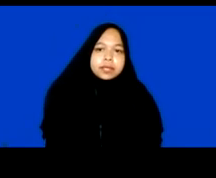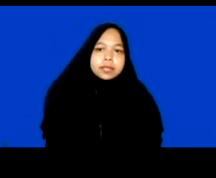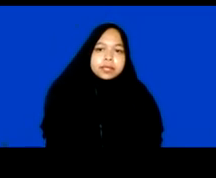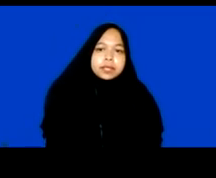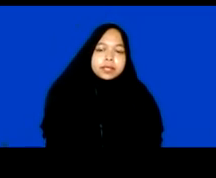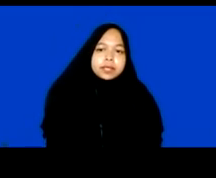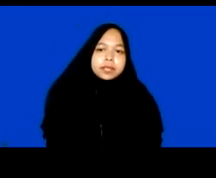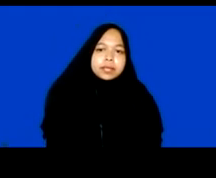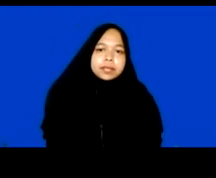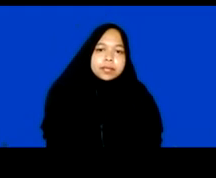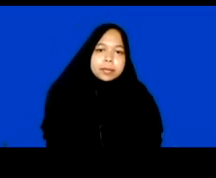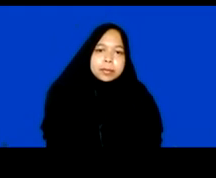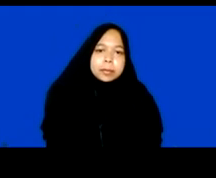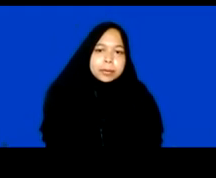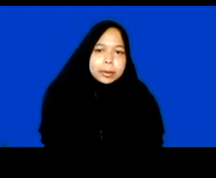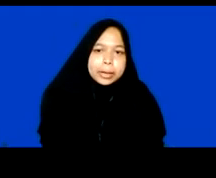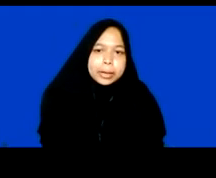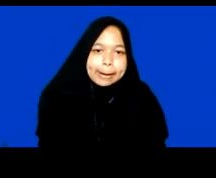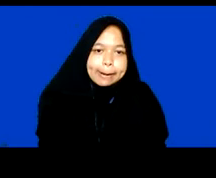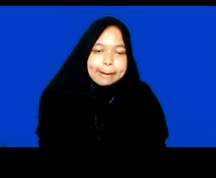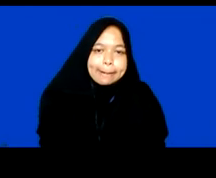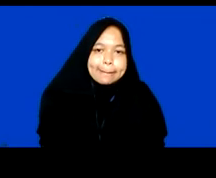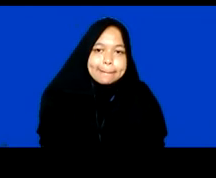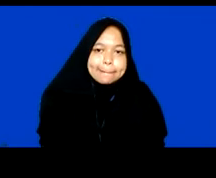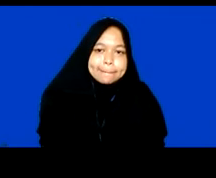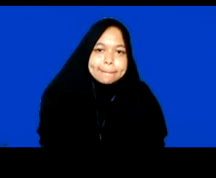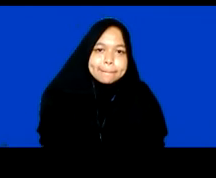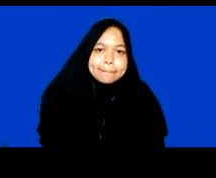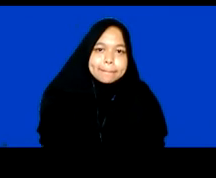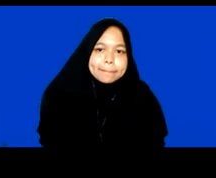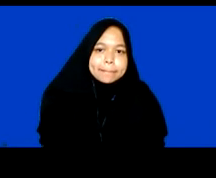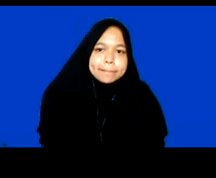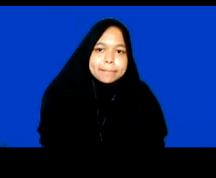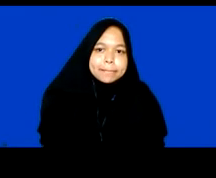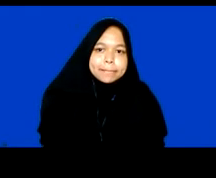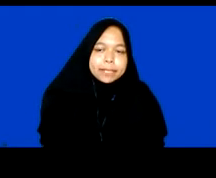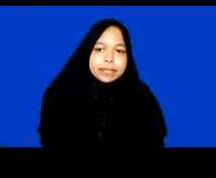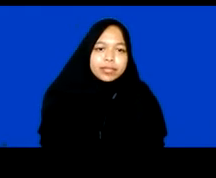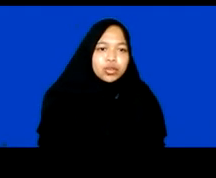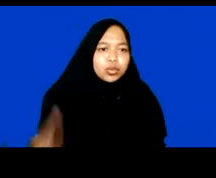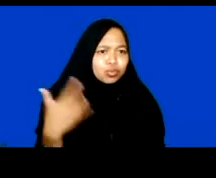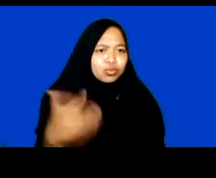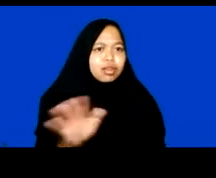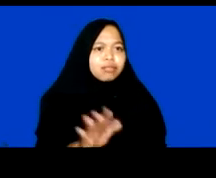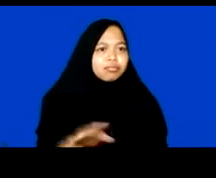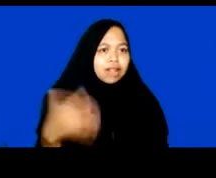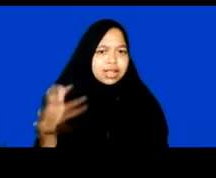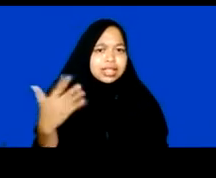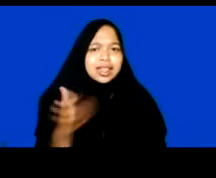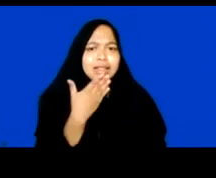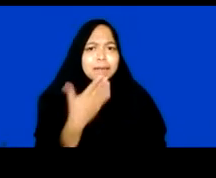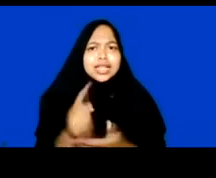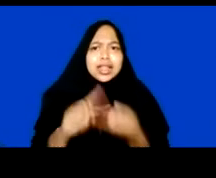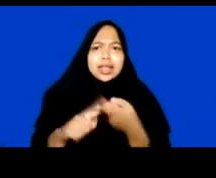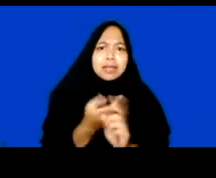Dan yang terakhir, 3, 2, 1. Oke, sudah cukup. Terima kasih teman-teman,